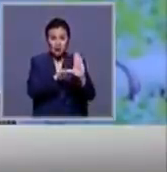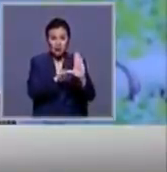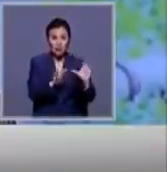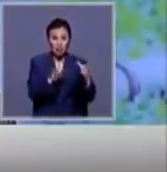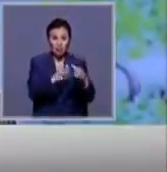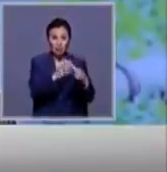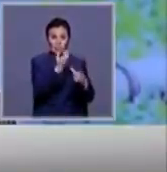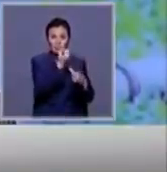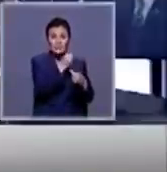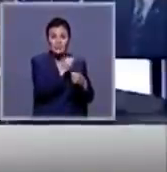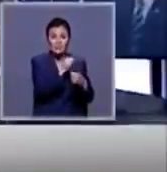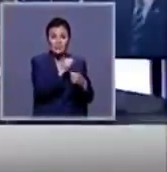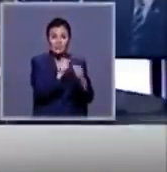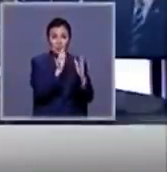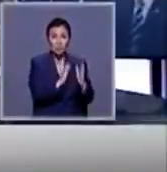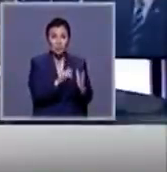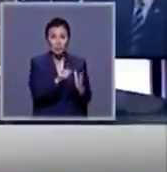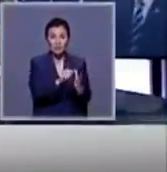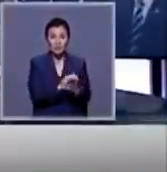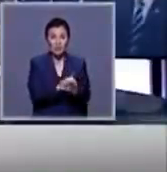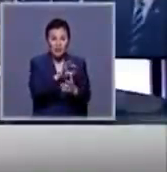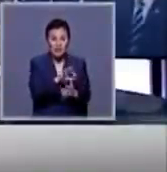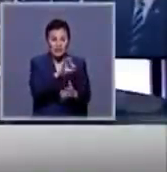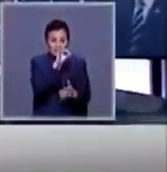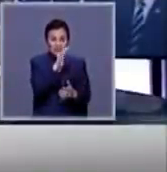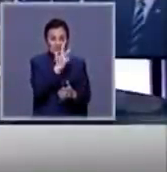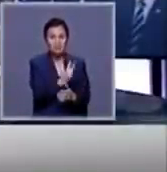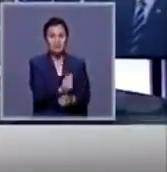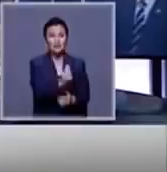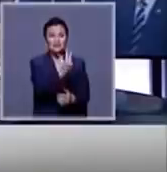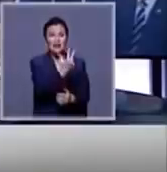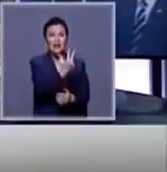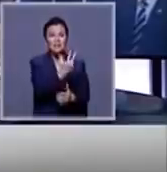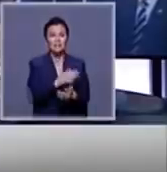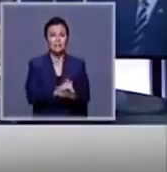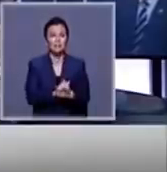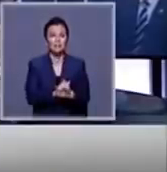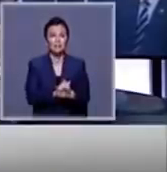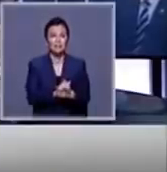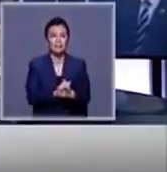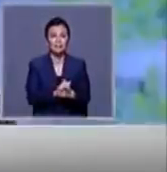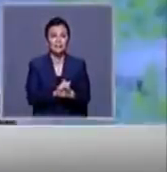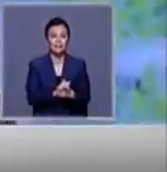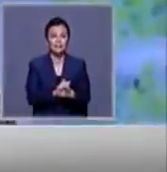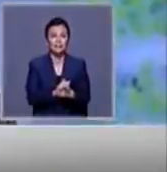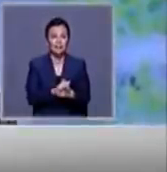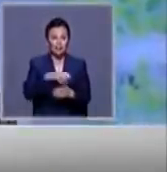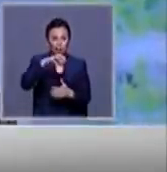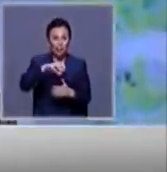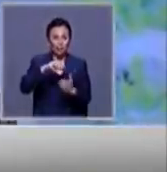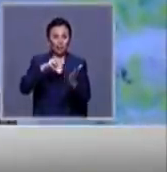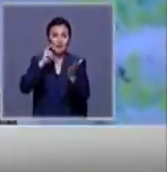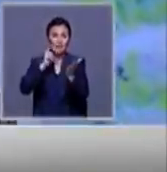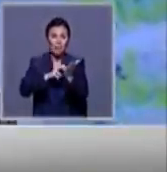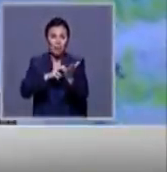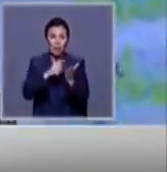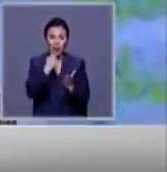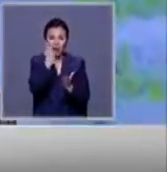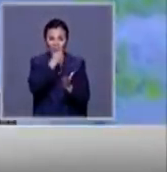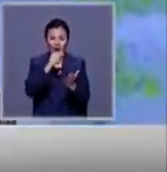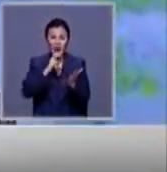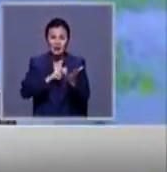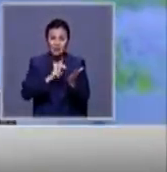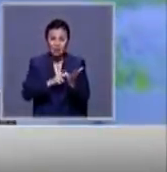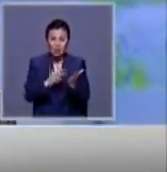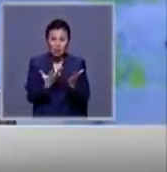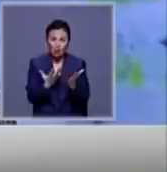จจะมีคนสมัคร10คน เอ๊ะพี่ถึกยัง ไงต้องเลือกกันเหลือ เลือกกันเองเหลือ3คนใช่ป่ะแล้วองค์กรที่รับรององค์กรที่มารับรองนี่ใ